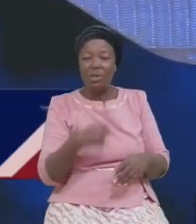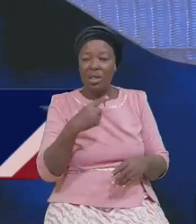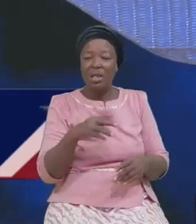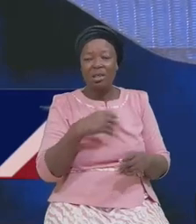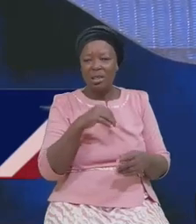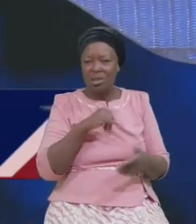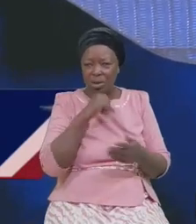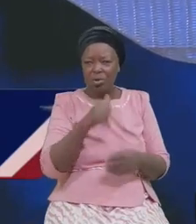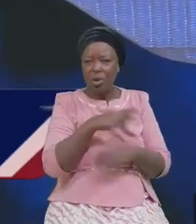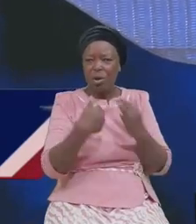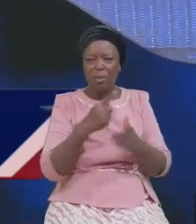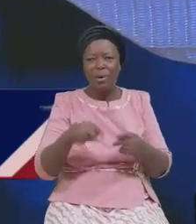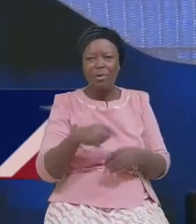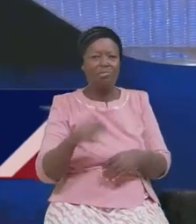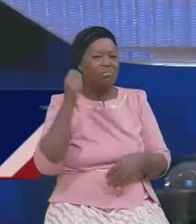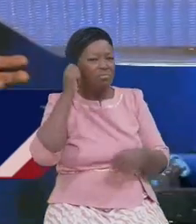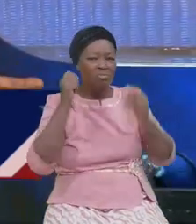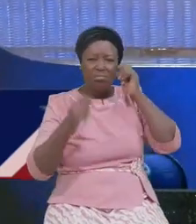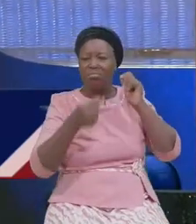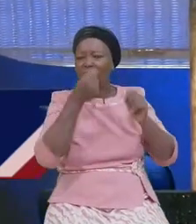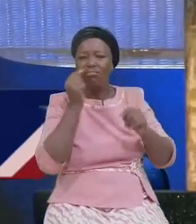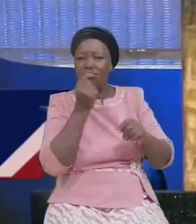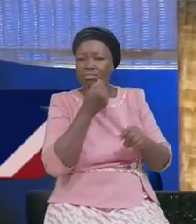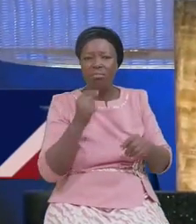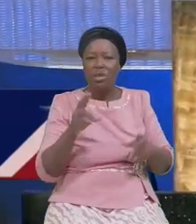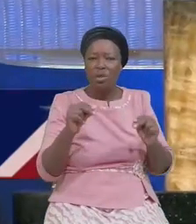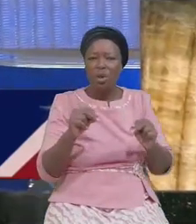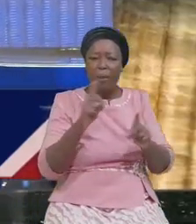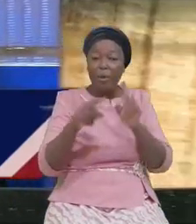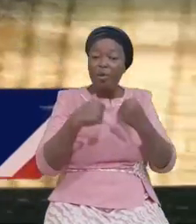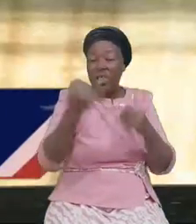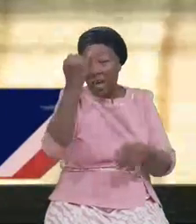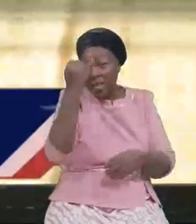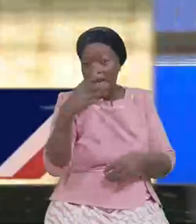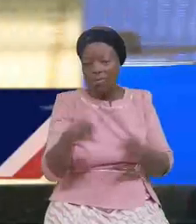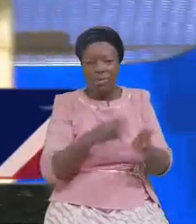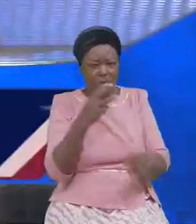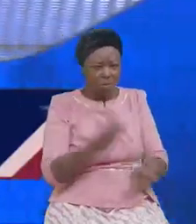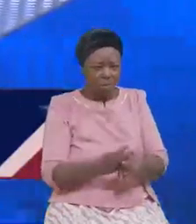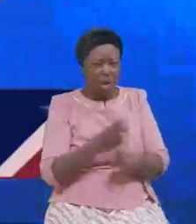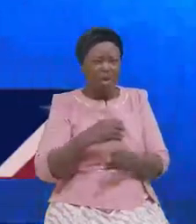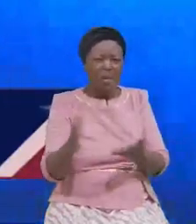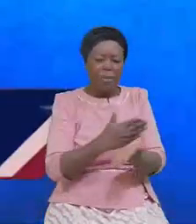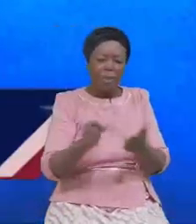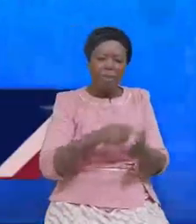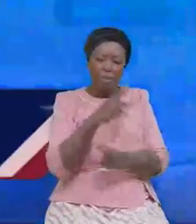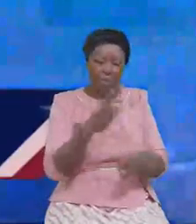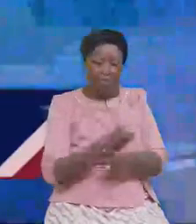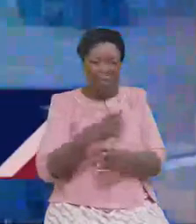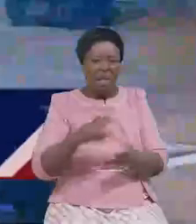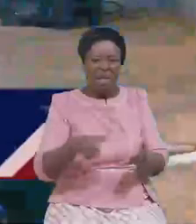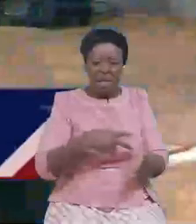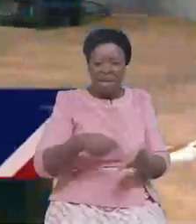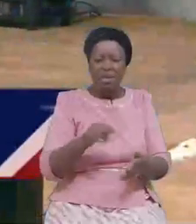les pratiques du monde, les festivités du monde, les musiques du monde, les danses du